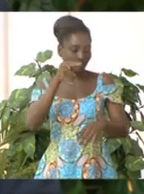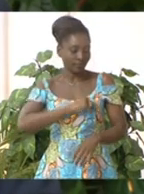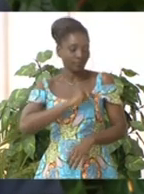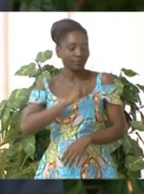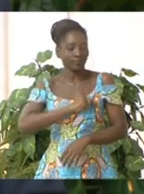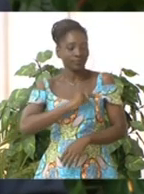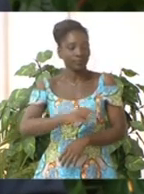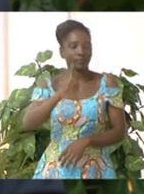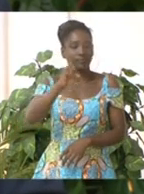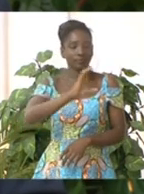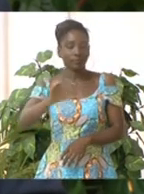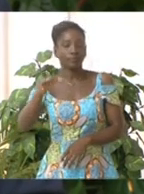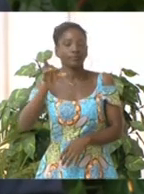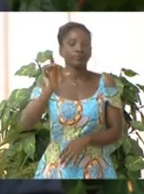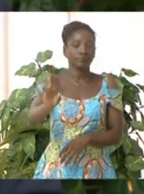Votant,